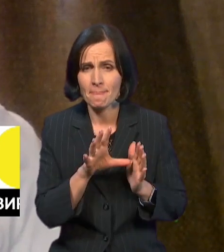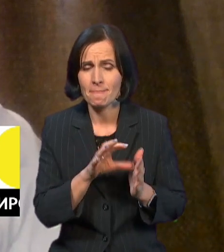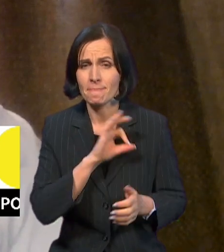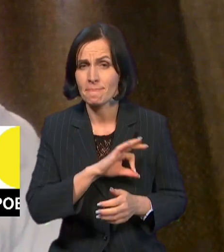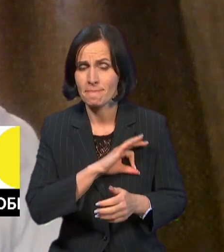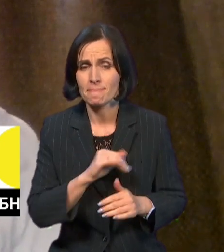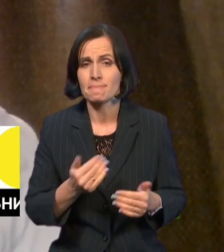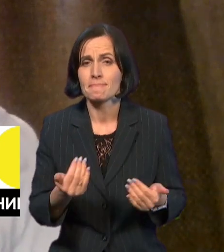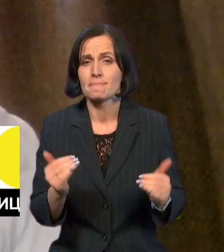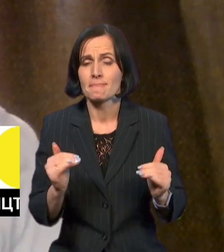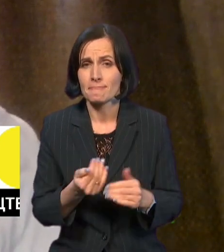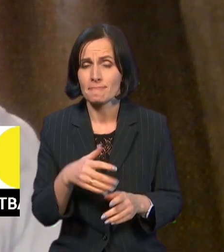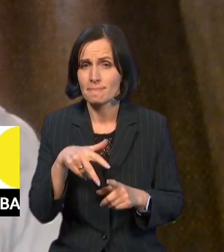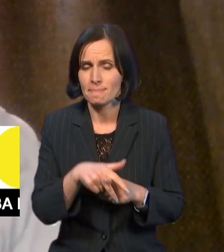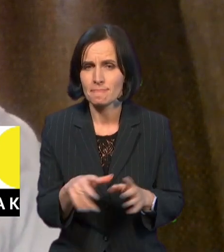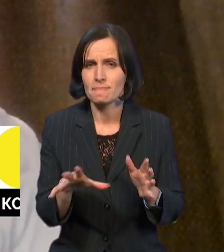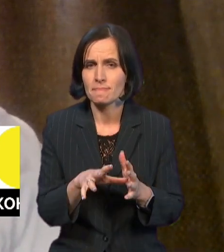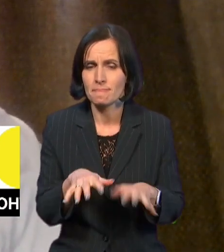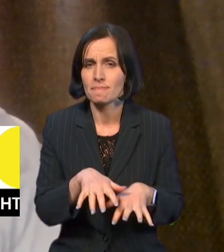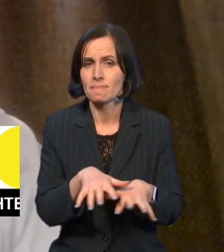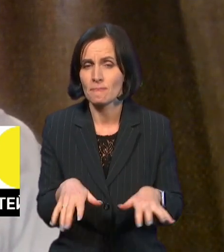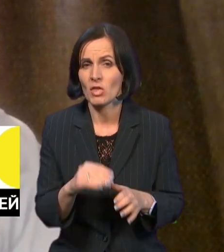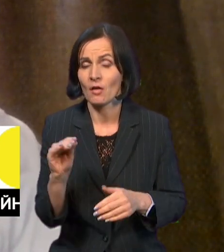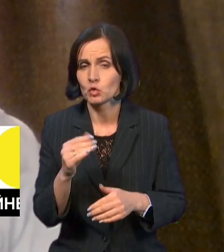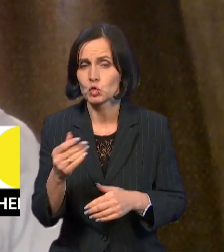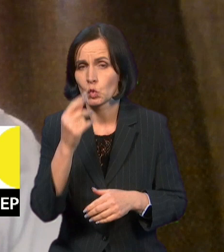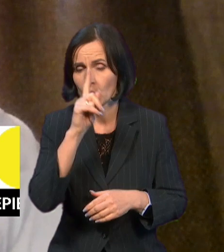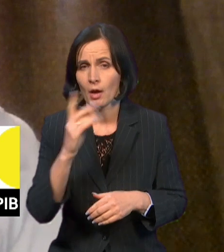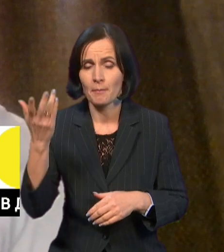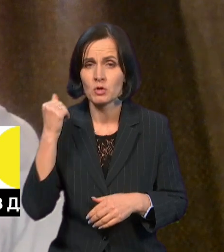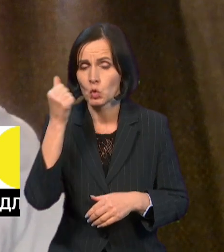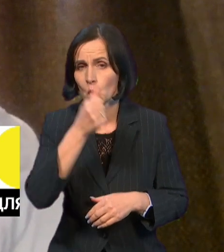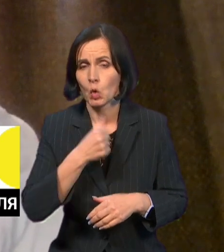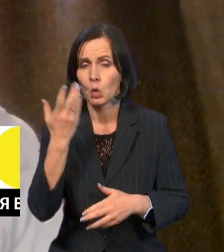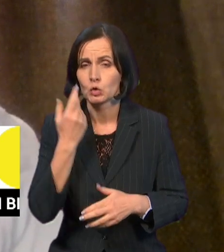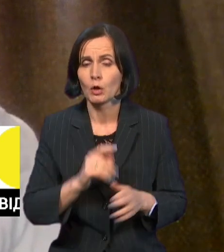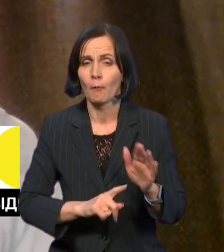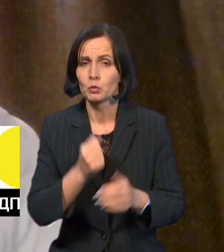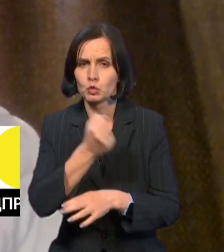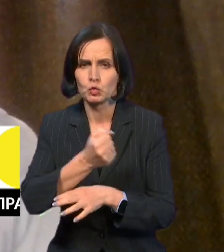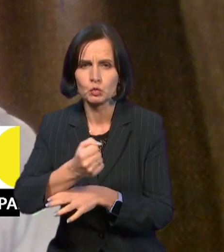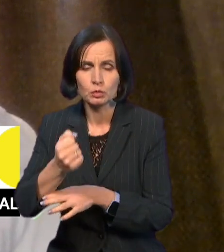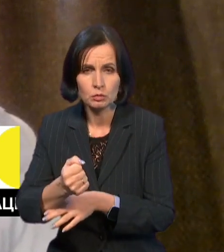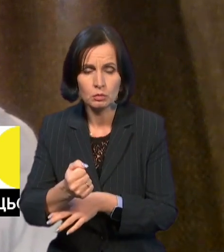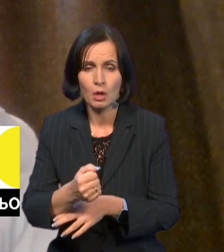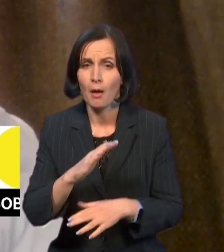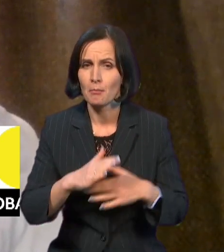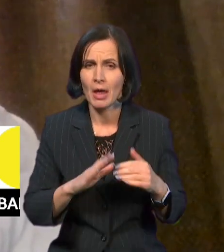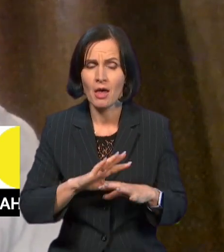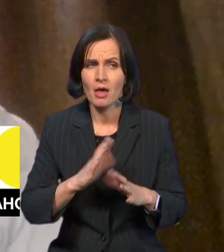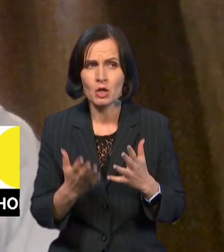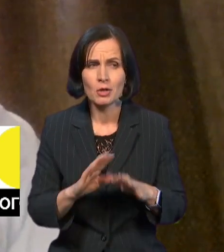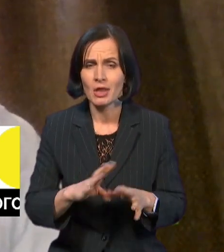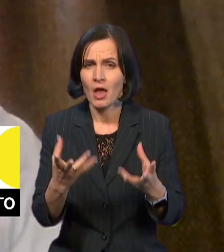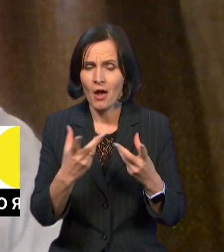енергосистему. Хоча я вам нагадаю, що, в принципі, у жовтні місяці минулого року, коли почались ракетні удари, то практично ще, навіть якщо не враховувати той